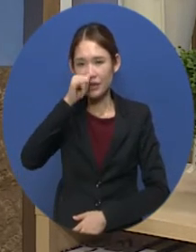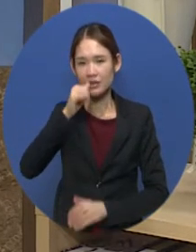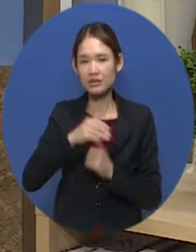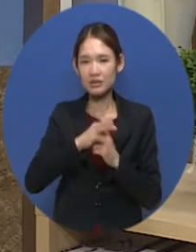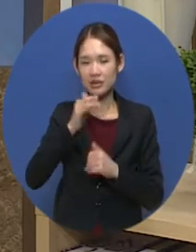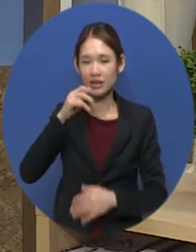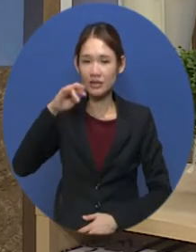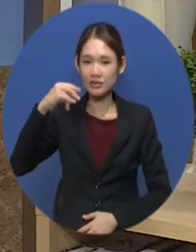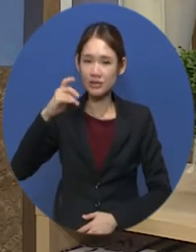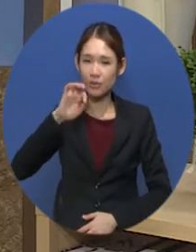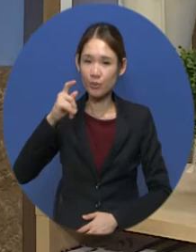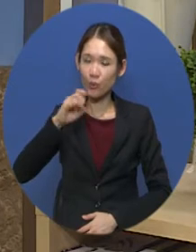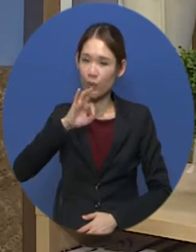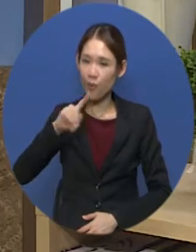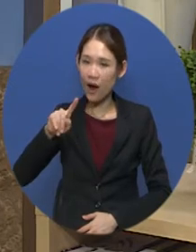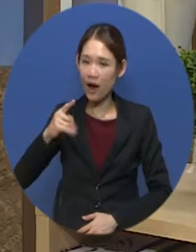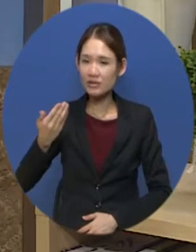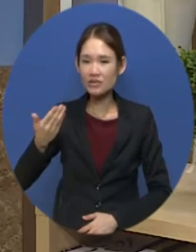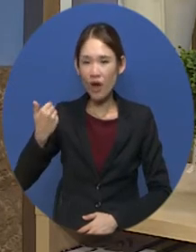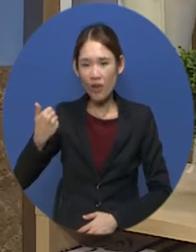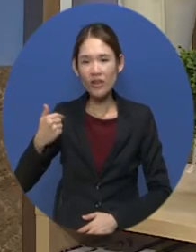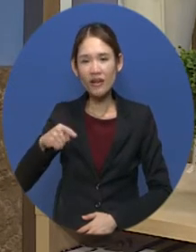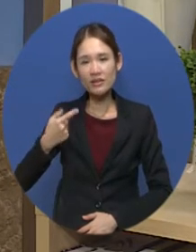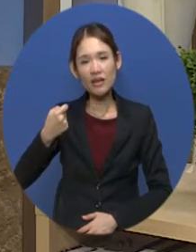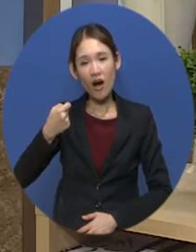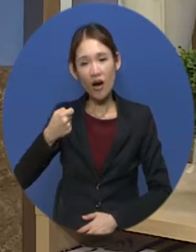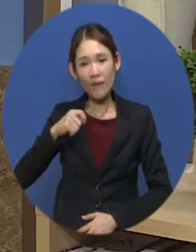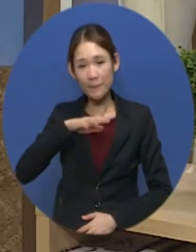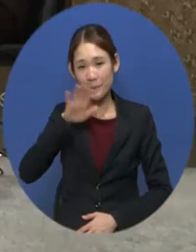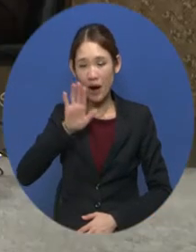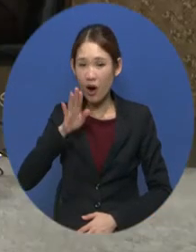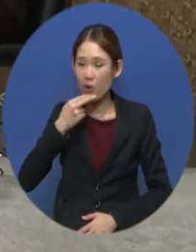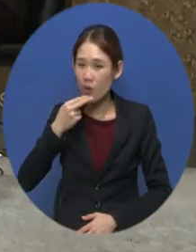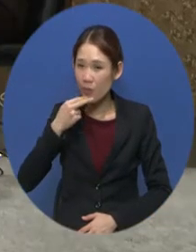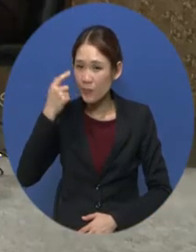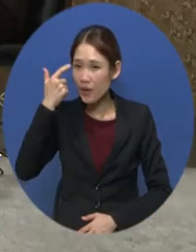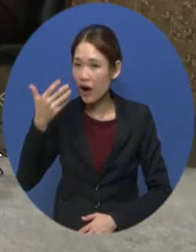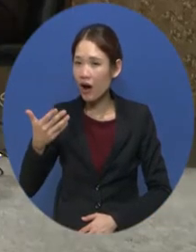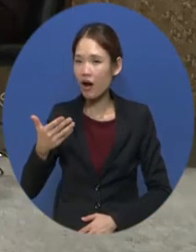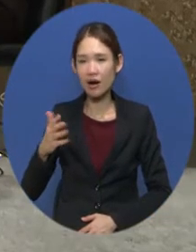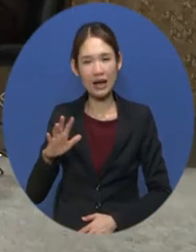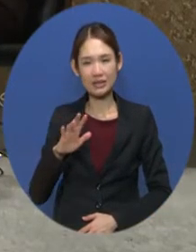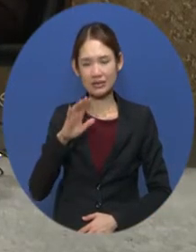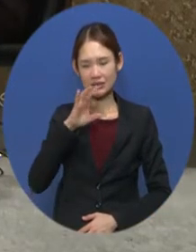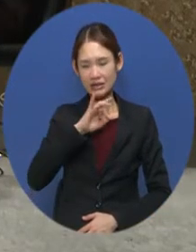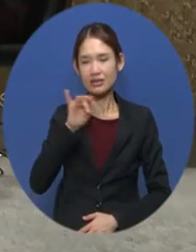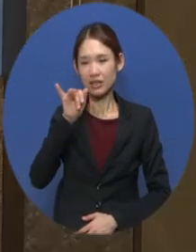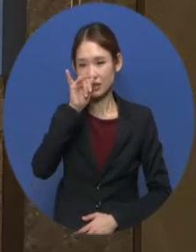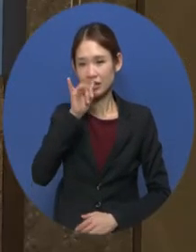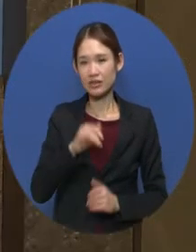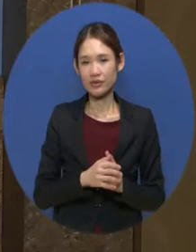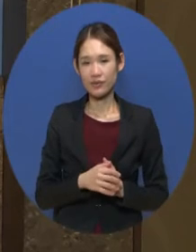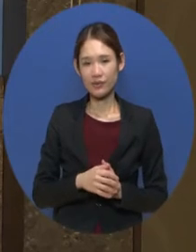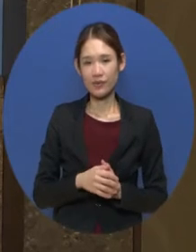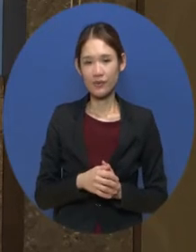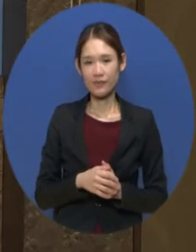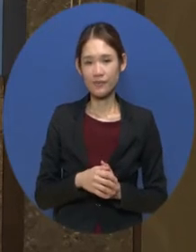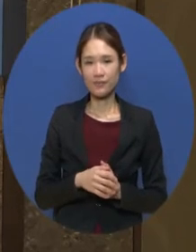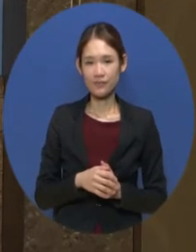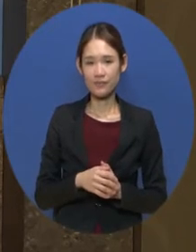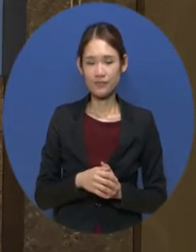이 헬스모아 이전에는 이런 어플리케이션이 없었나요? 그럴 리가요. 있었습니다. 있었습니까?